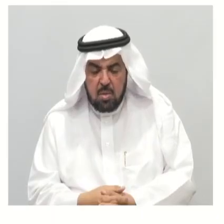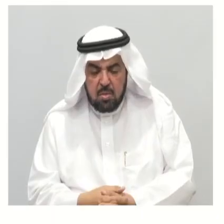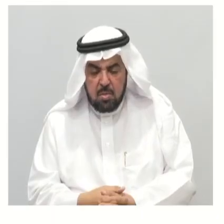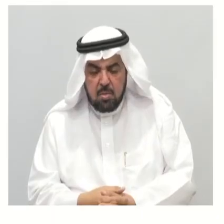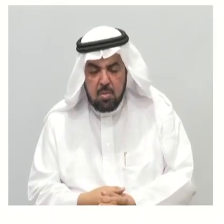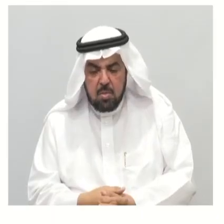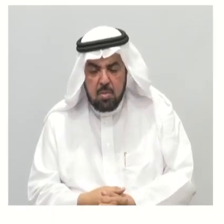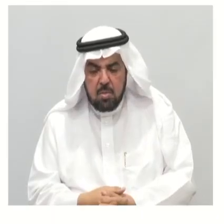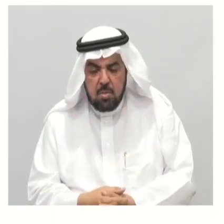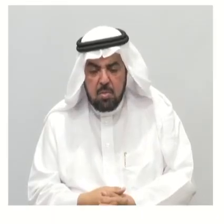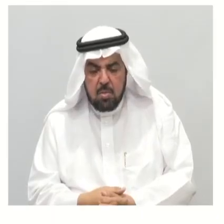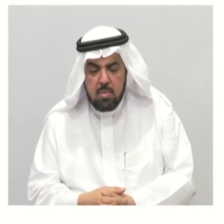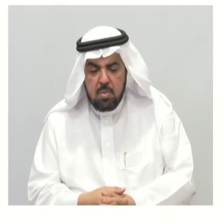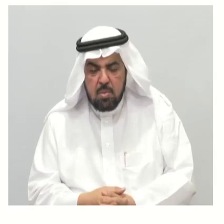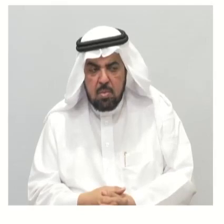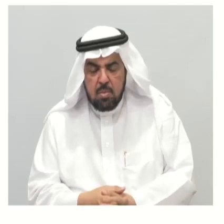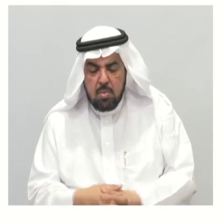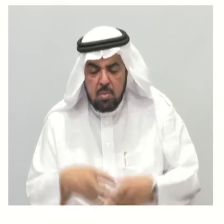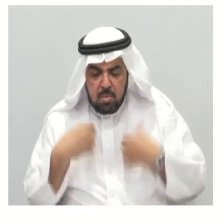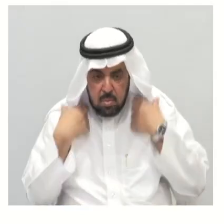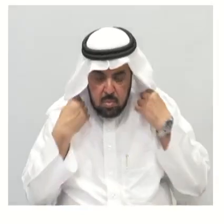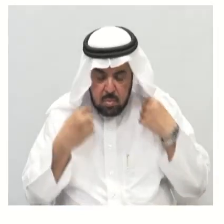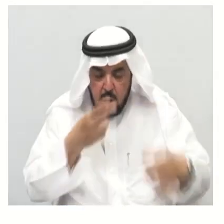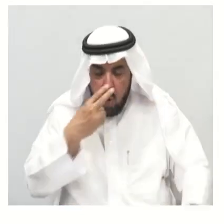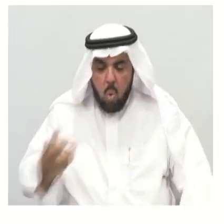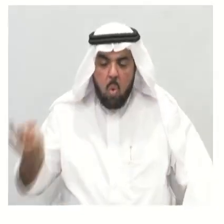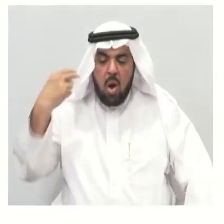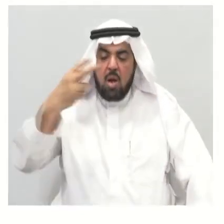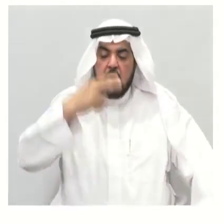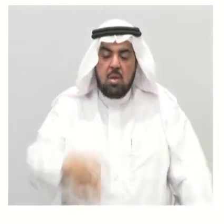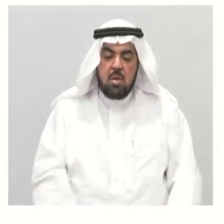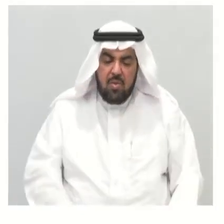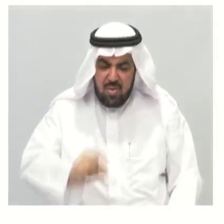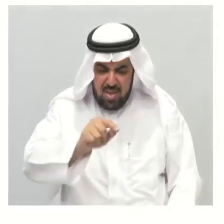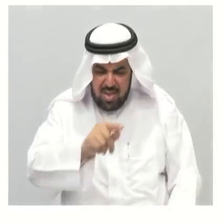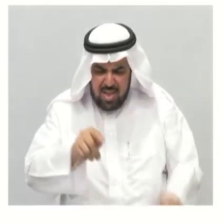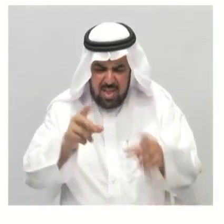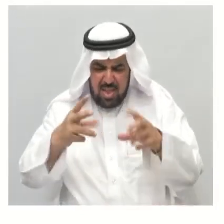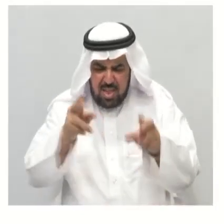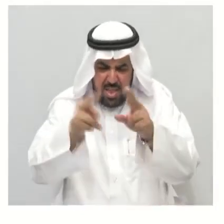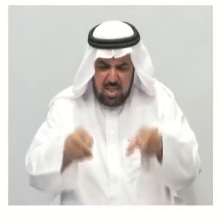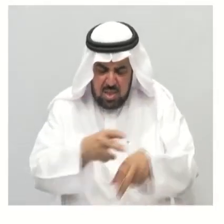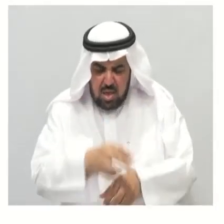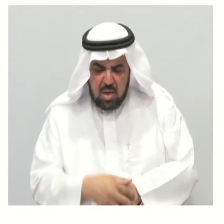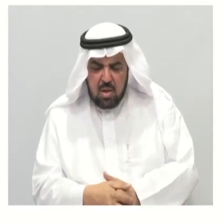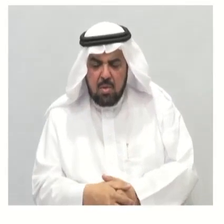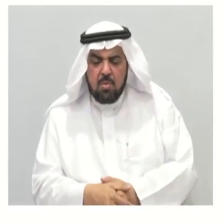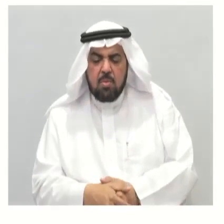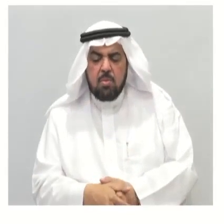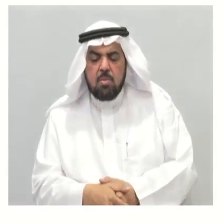الاحتراق. هل سبق رأيت هذا الرمز؟ هل سبق رأيت هذا